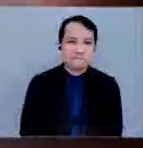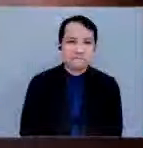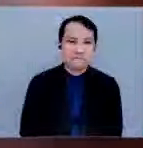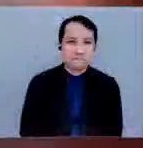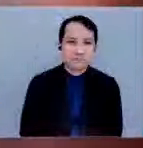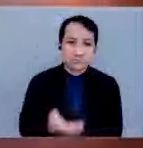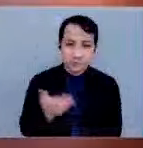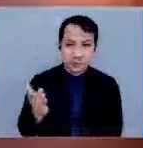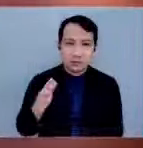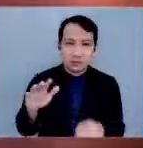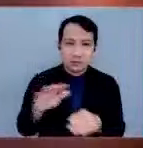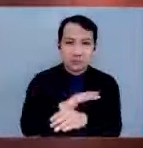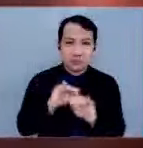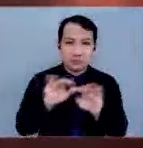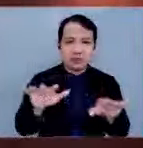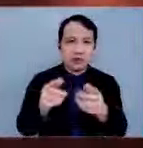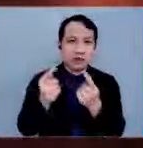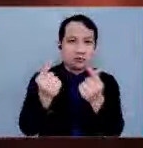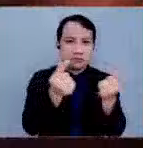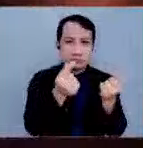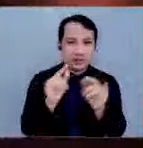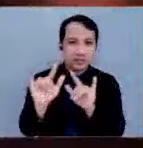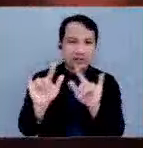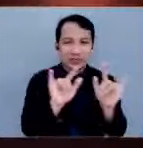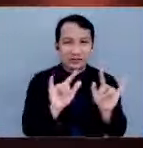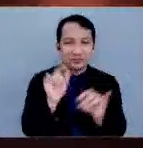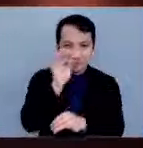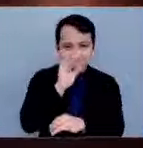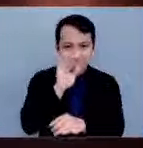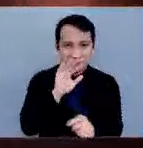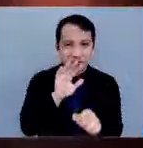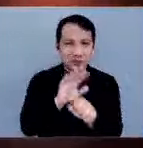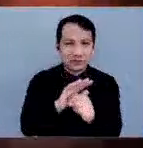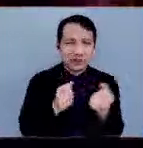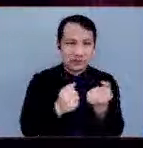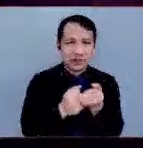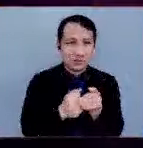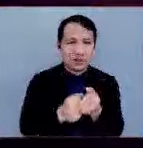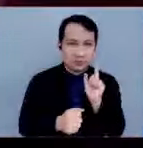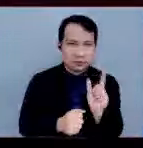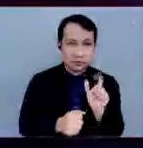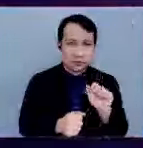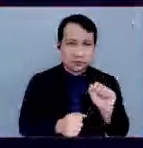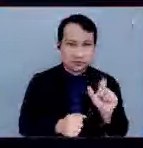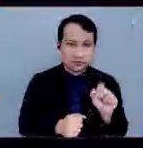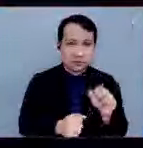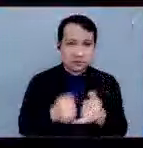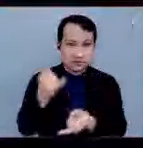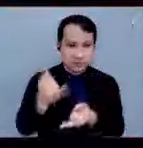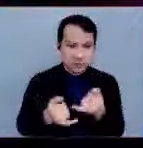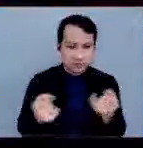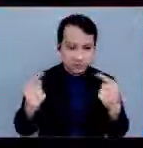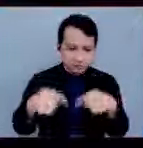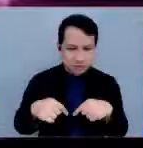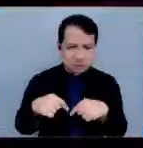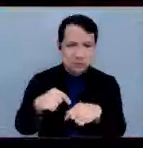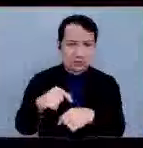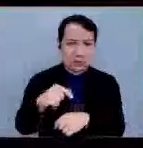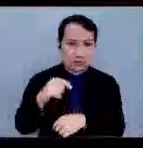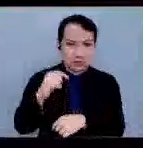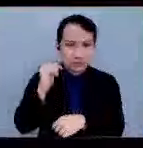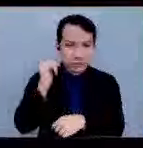Punong-puno naman ng love si Janet sa kanyang Pinoy fans. 2011 pa nang huling bumisita si Janet Jackson